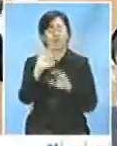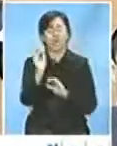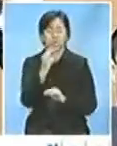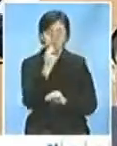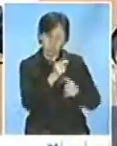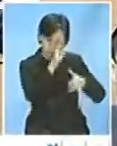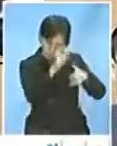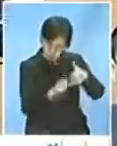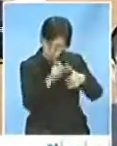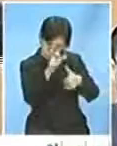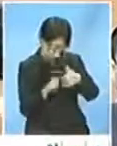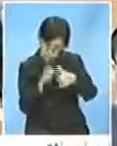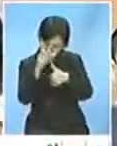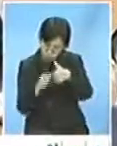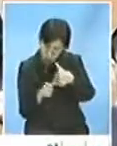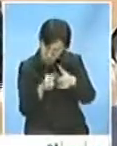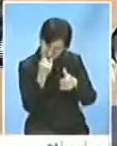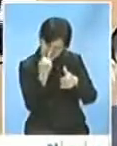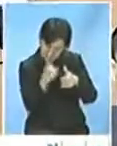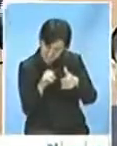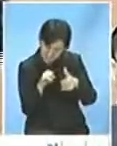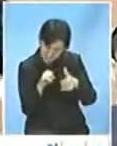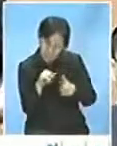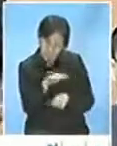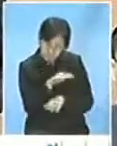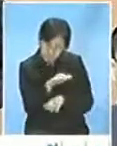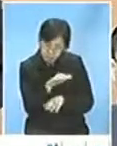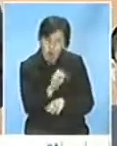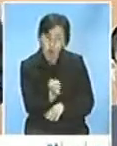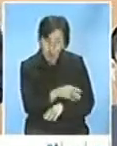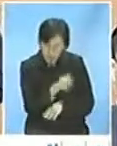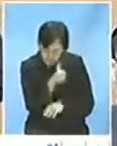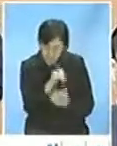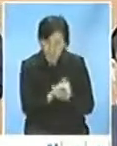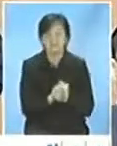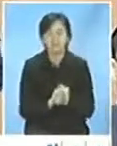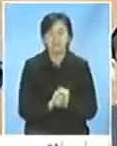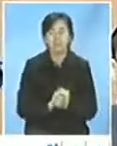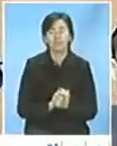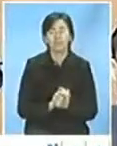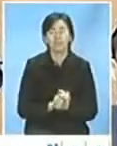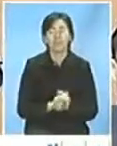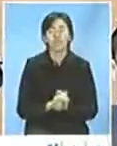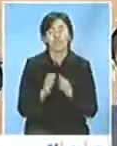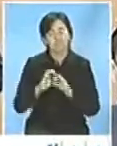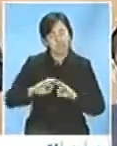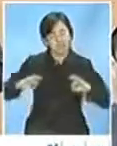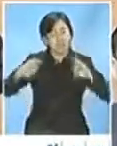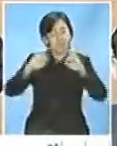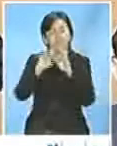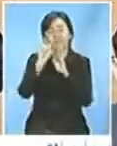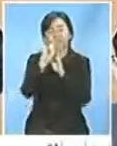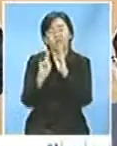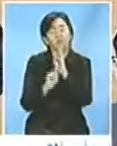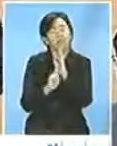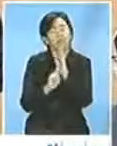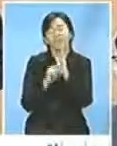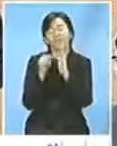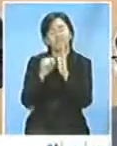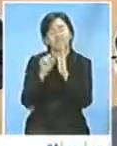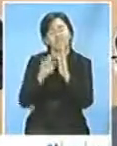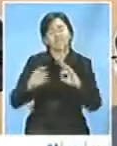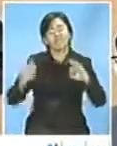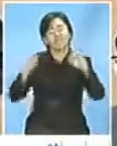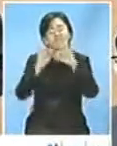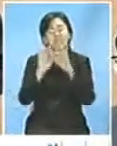ได้กับความผิดบางอย่างเท่านั้นที่นิรโทษได้และแน่นอนหลักนี้เป็นหลักนิติรัฐถาม